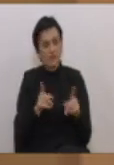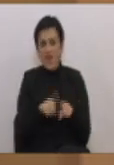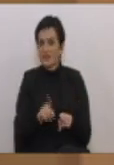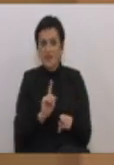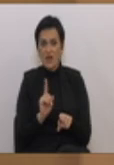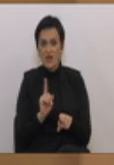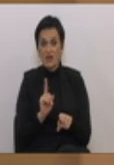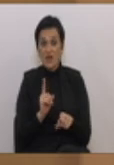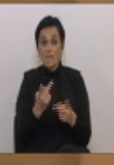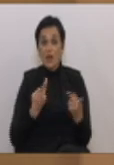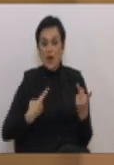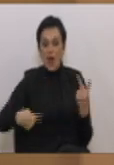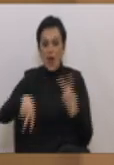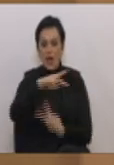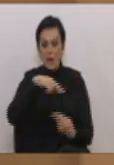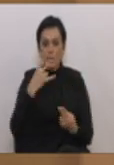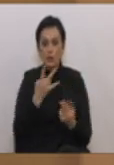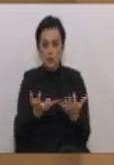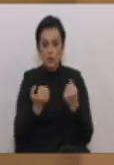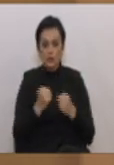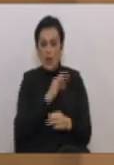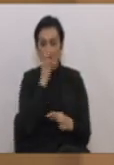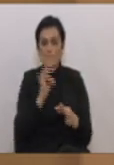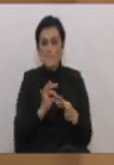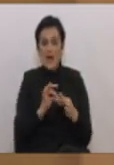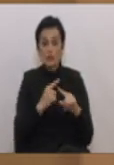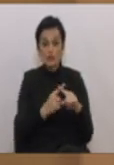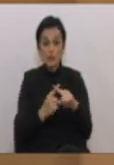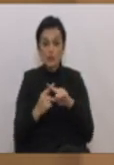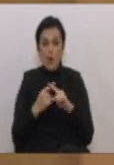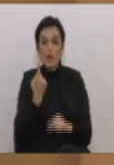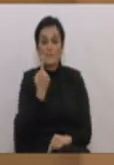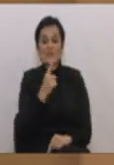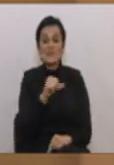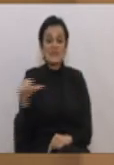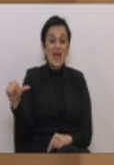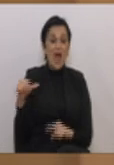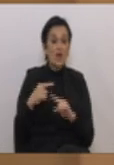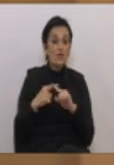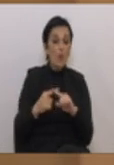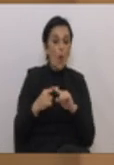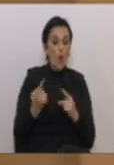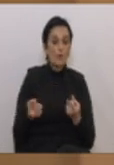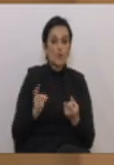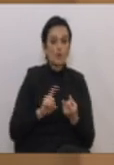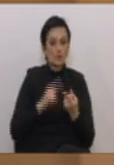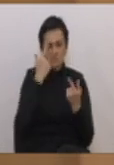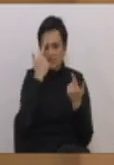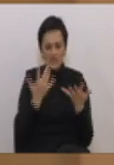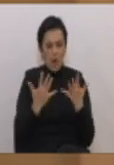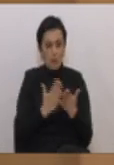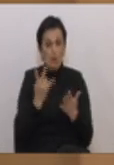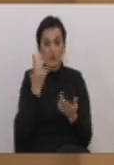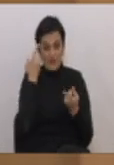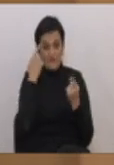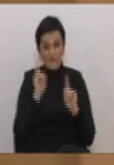გამოვა. Ყველამ უნდა აიღოს პასუხისგებლობა და კონსენსუსი, ცალმხრივი კომპრომისის საფუძველზე წარმოუდგენელია. ეს უნდა